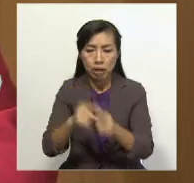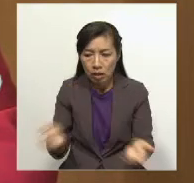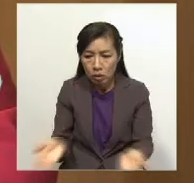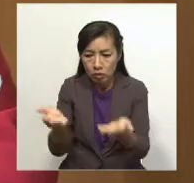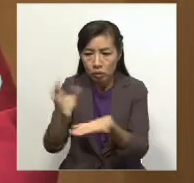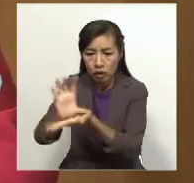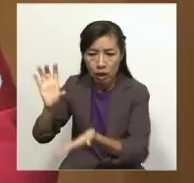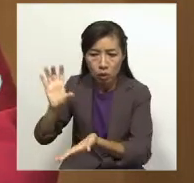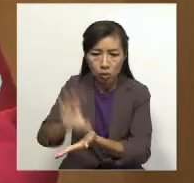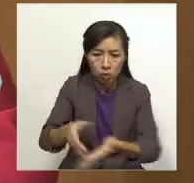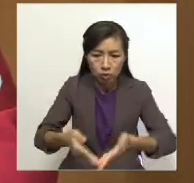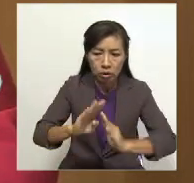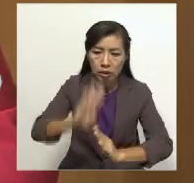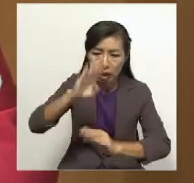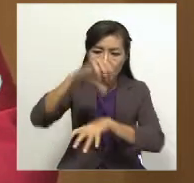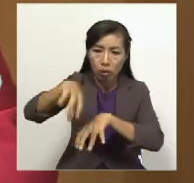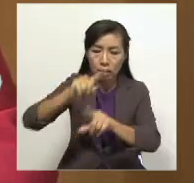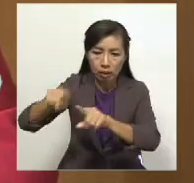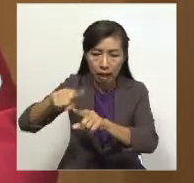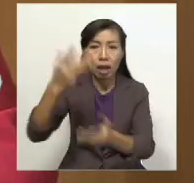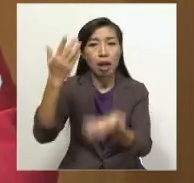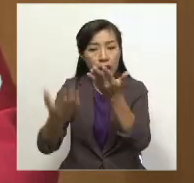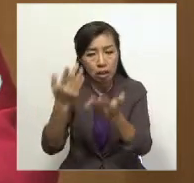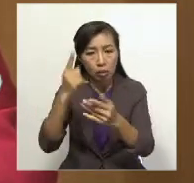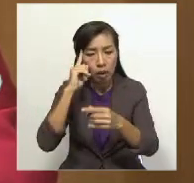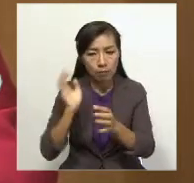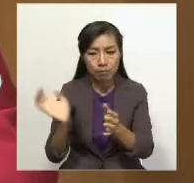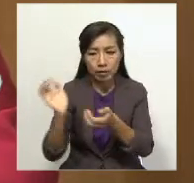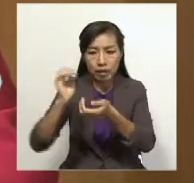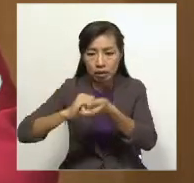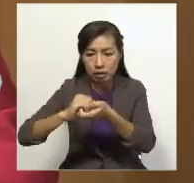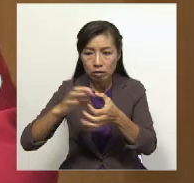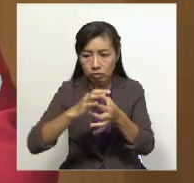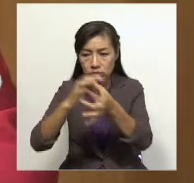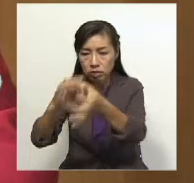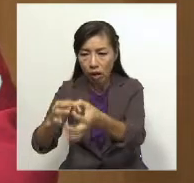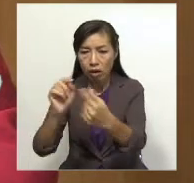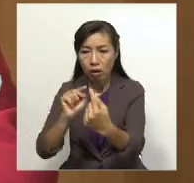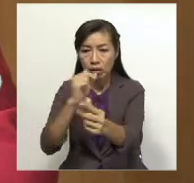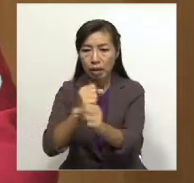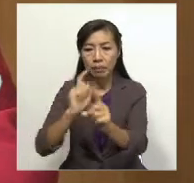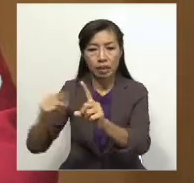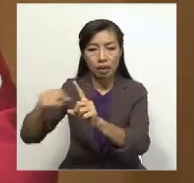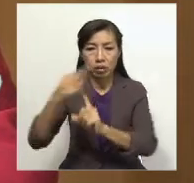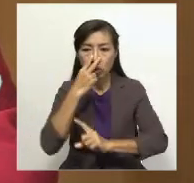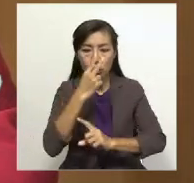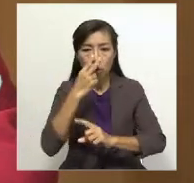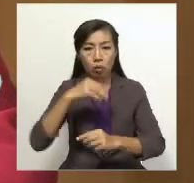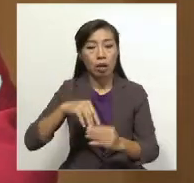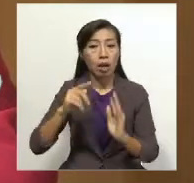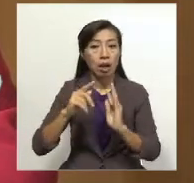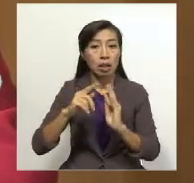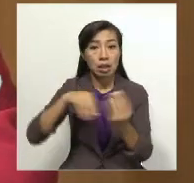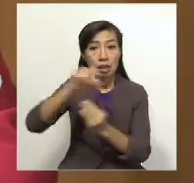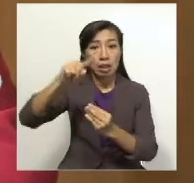งทุนในเรื่องของการที่จะเชื่อมต่อดูซิว่าโอกาสในเรื่องของการเขตเศรษฐกิจพิเศษต่